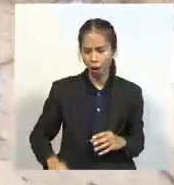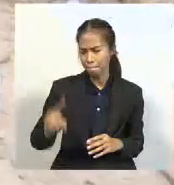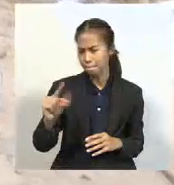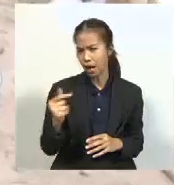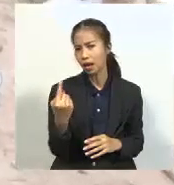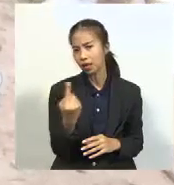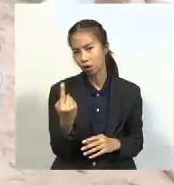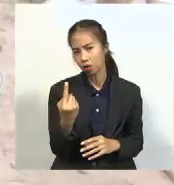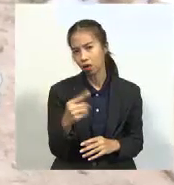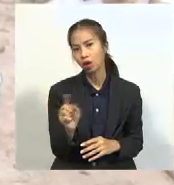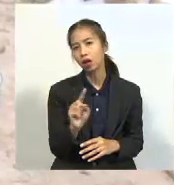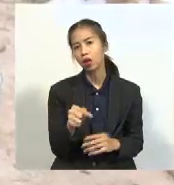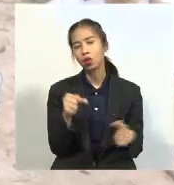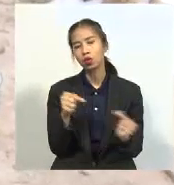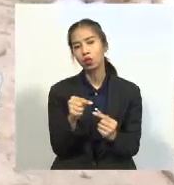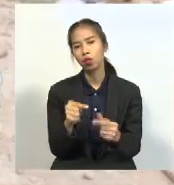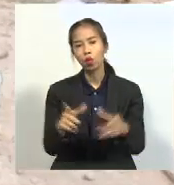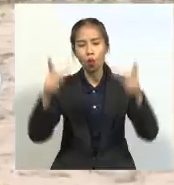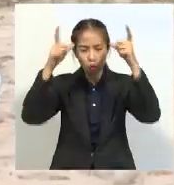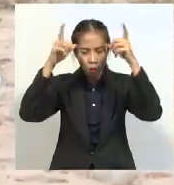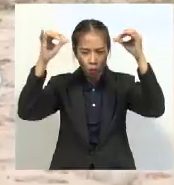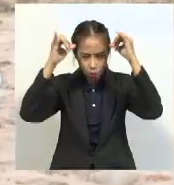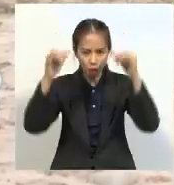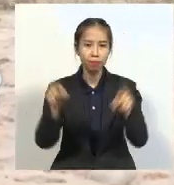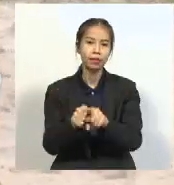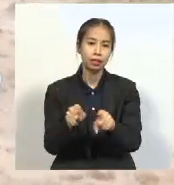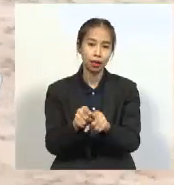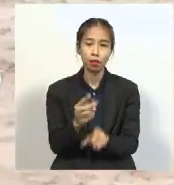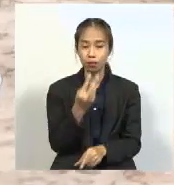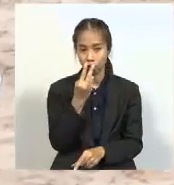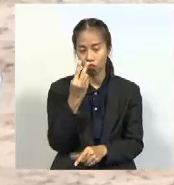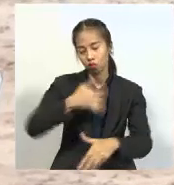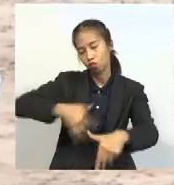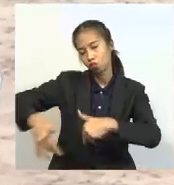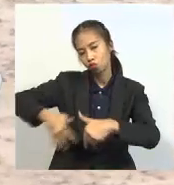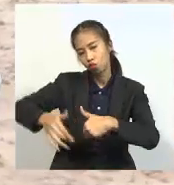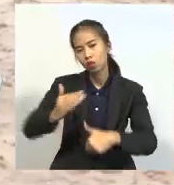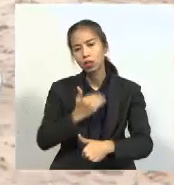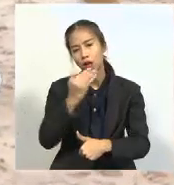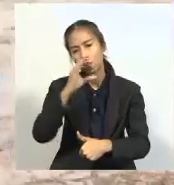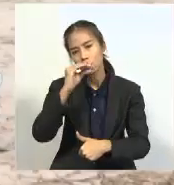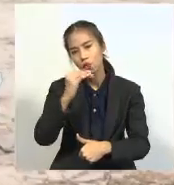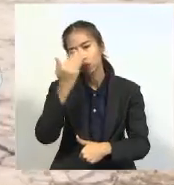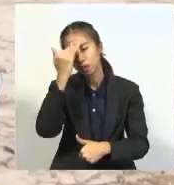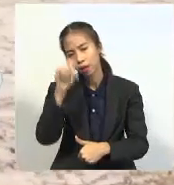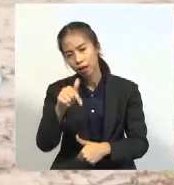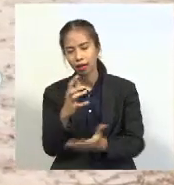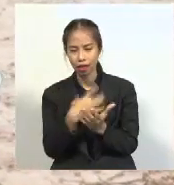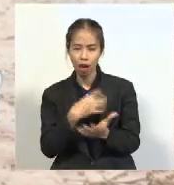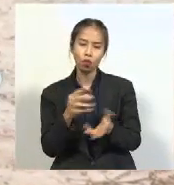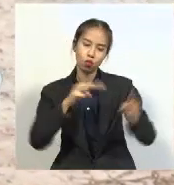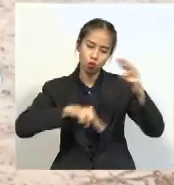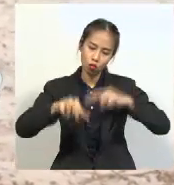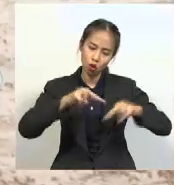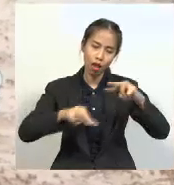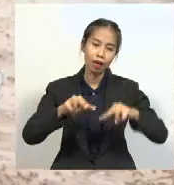เป็นที่หลบฝนหลบแดดให้กับโคแล้วก็กระบืออีกด้วยค่ะเดี๋ยวเราไปฟังเสียงของชาวบ้านกันค่ะว่าทำไมถึงอยากที่จะมาดูแลสัตว์เหล่านี้ที่เ